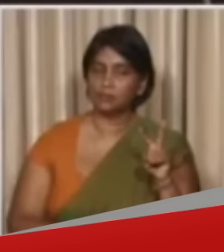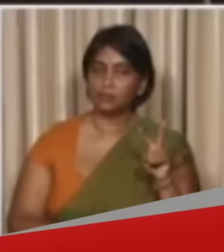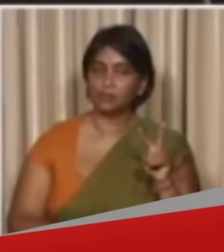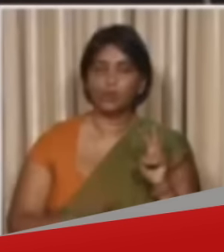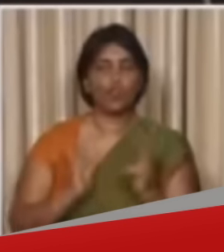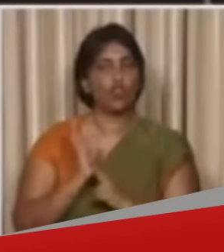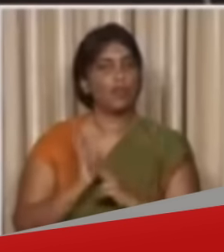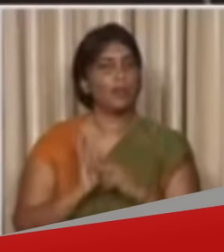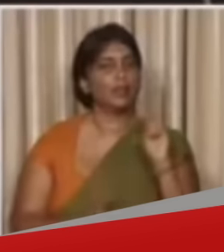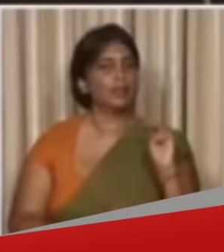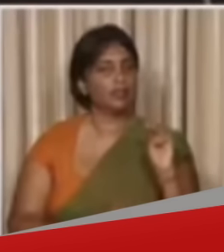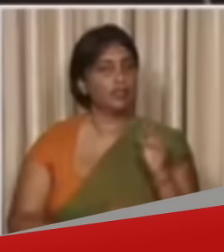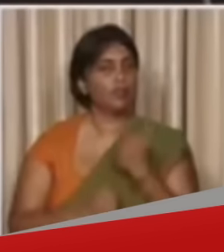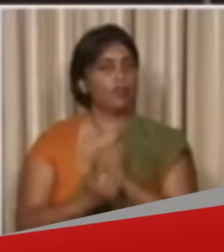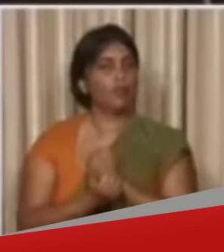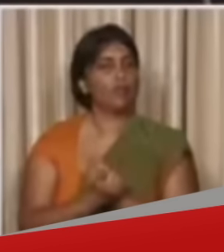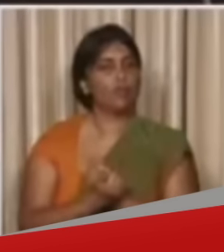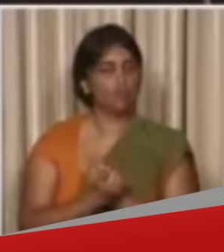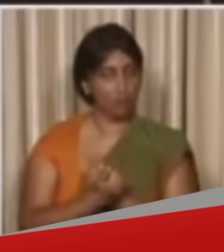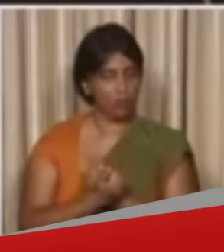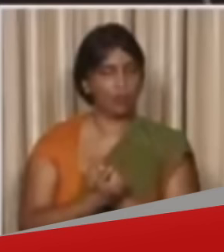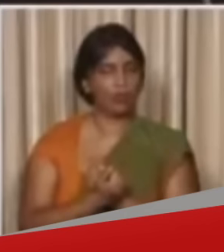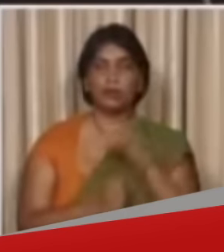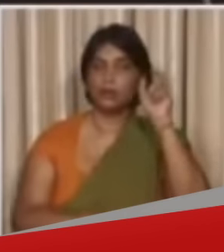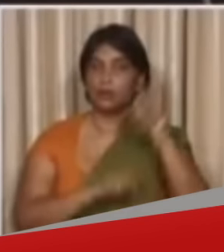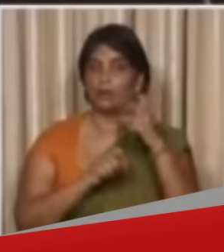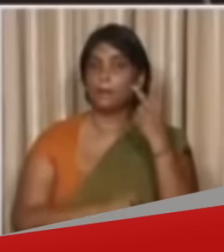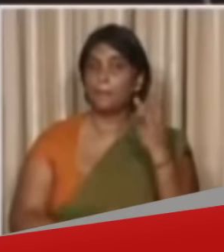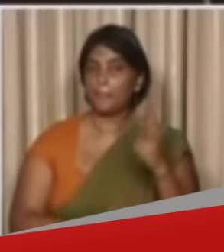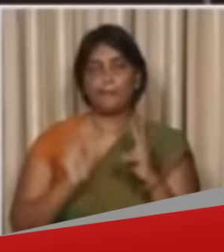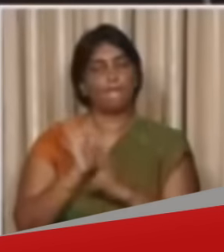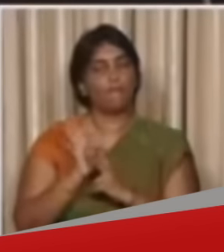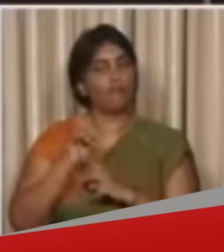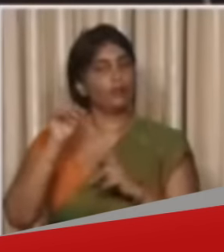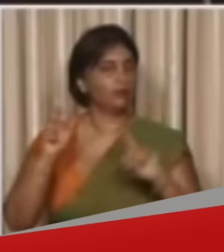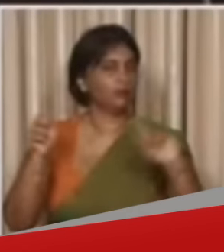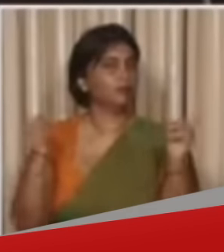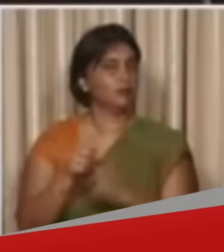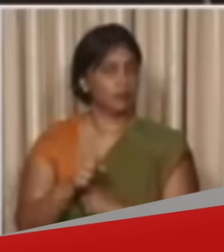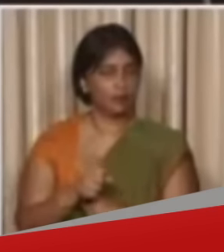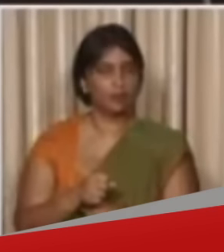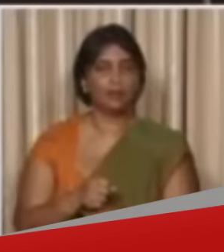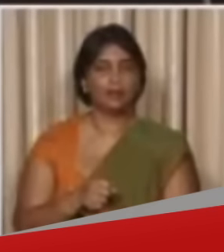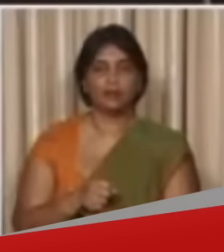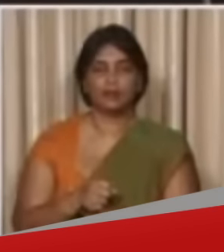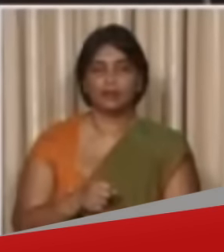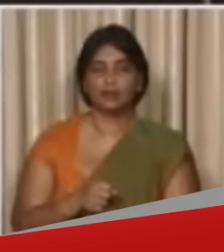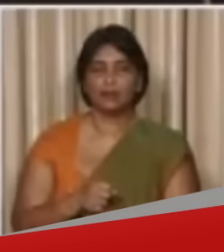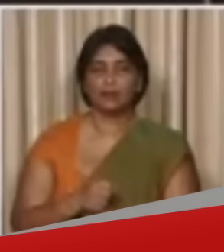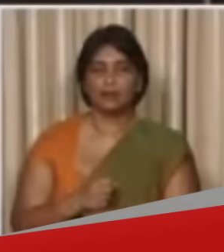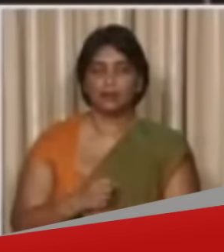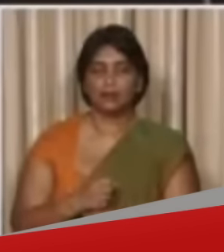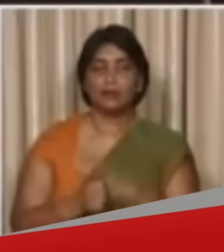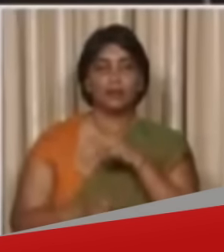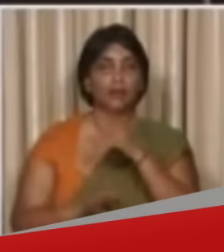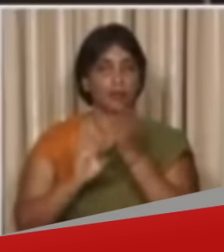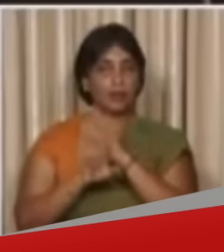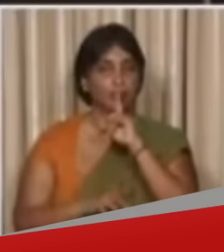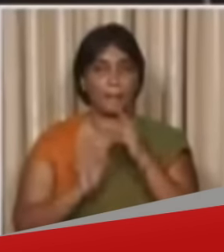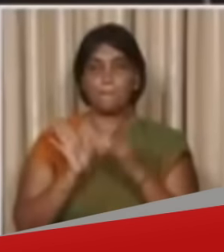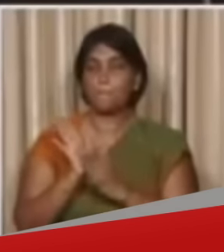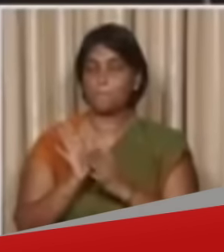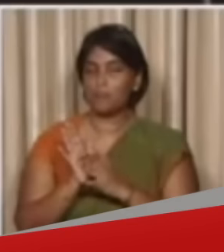නොවැම්බර් 30 පොලිස් නිලධාරීන් 2 දෙනෙක් වහු නැති වලදී ඝාතන වෙනවා. දැන් ඔන්න මේට කලින් කතා කරපු